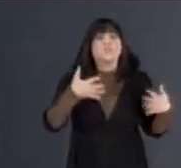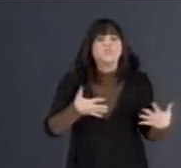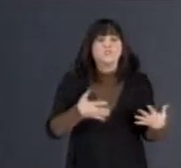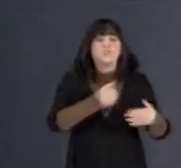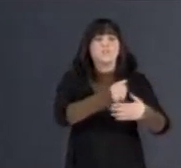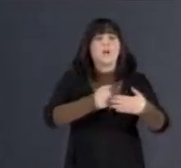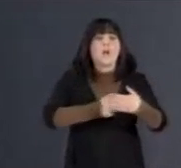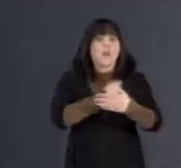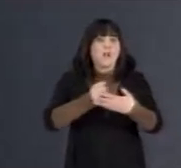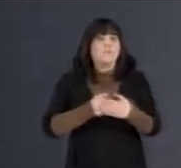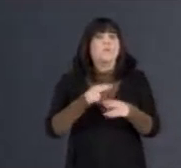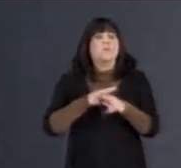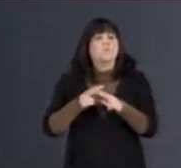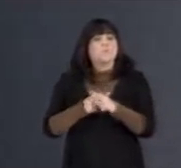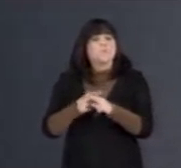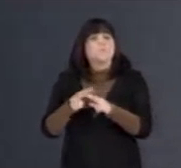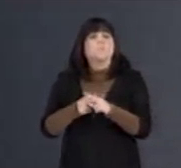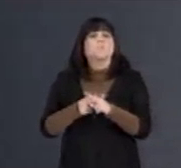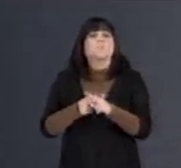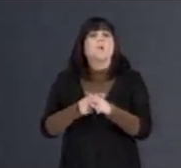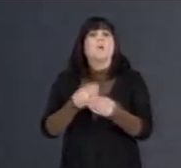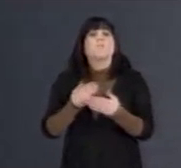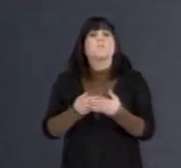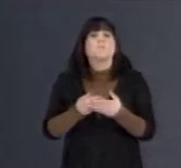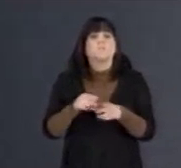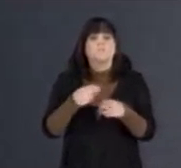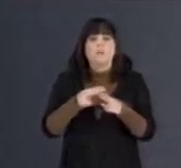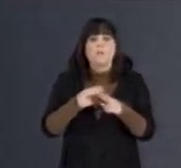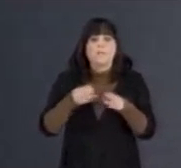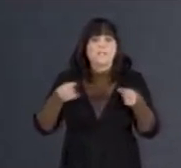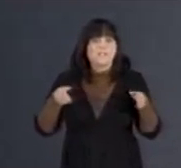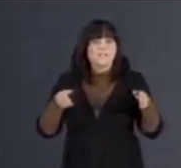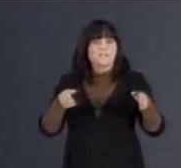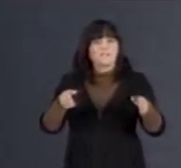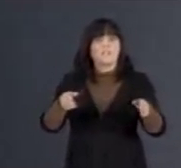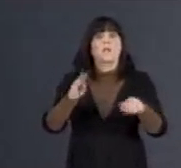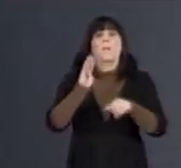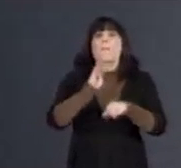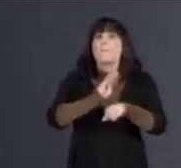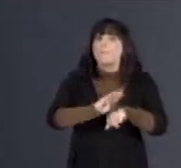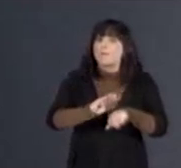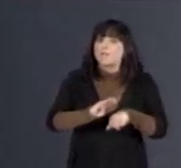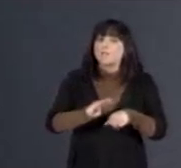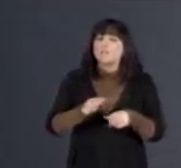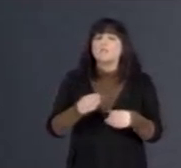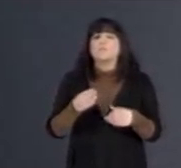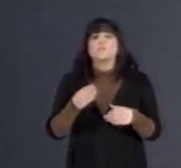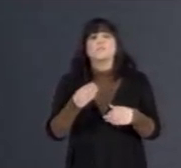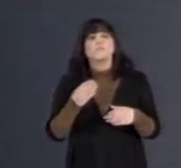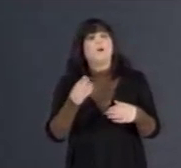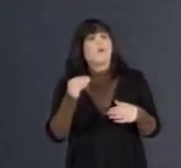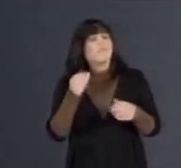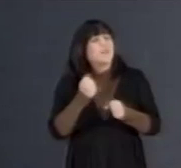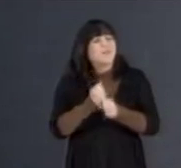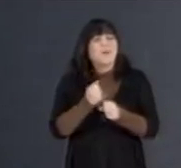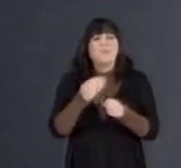Jitħallat u jistaj intuza aggregajta t-toro tħistatame l-Brixbie bejn bejnit l-kolonni, tal